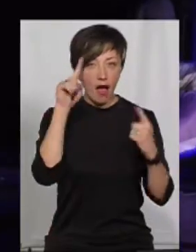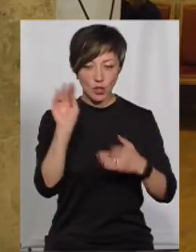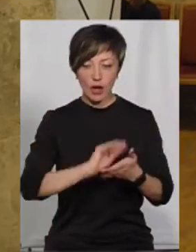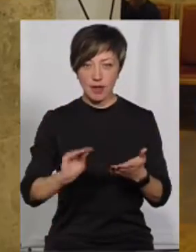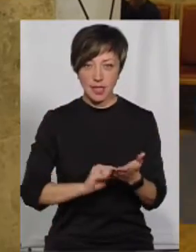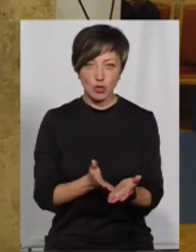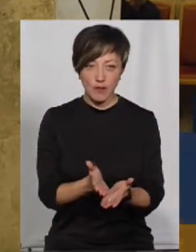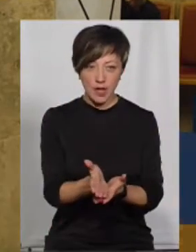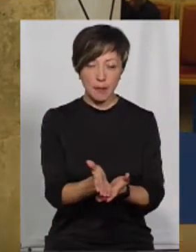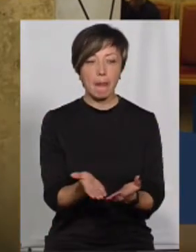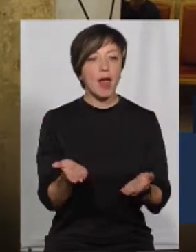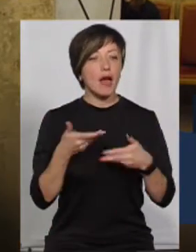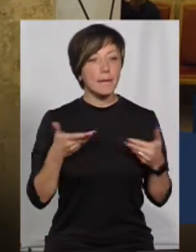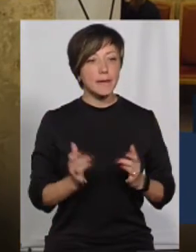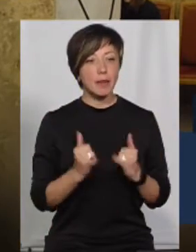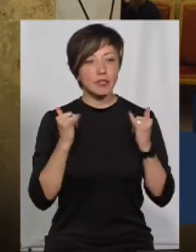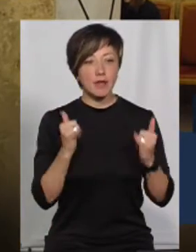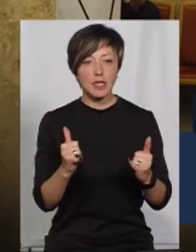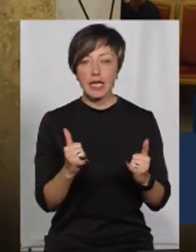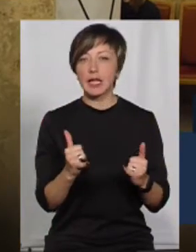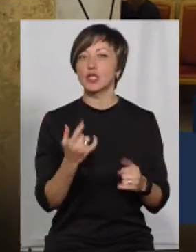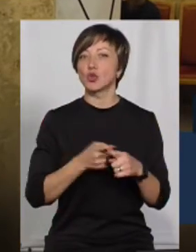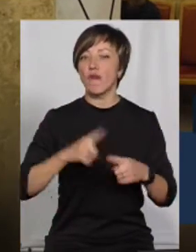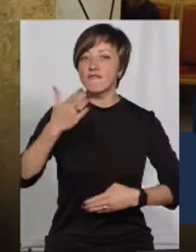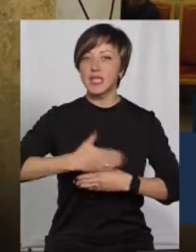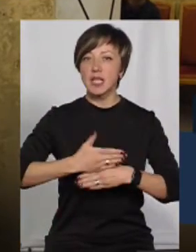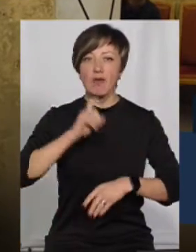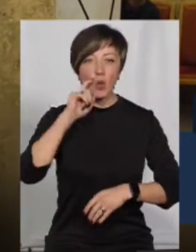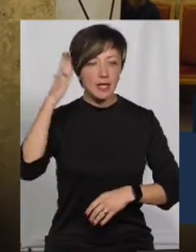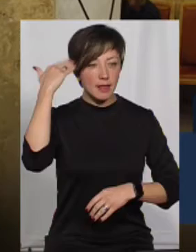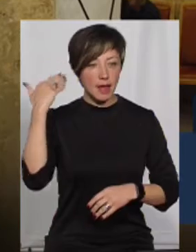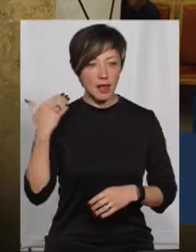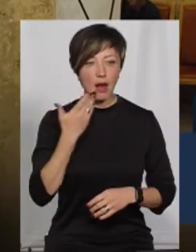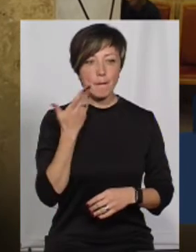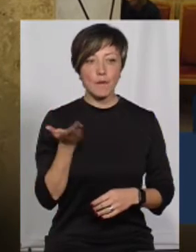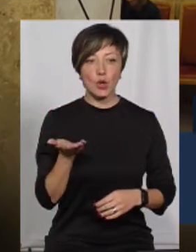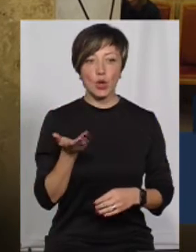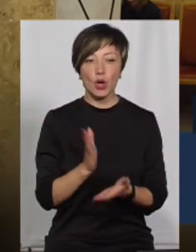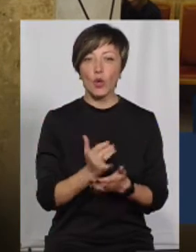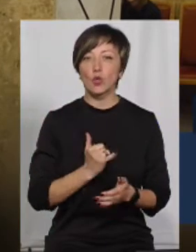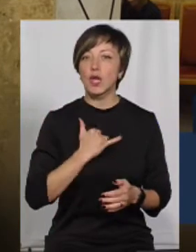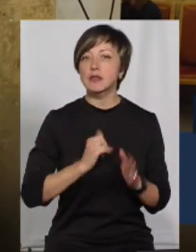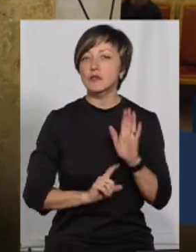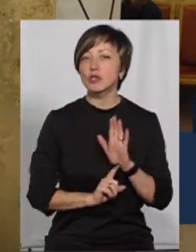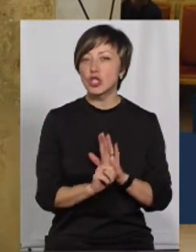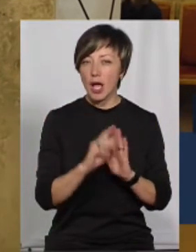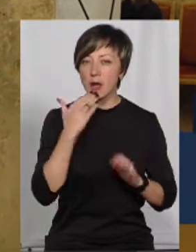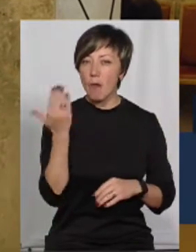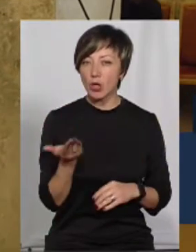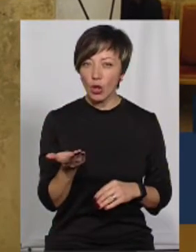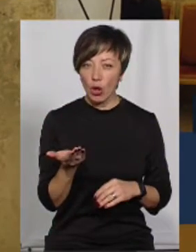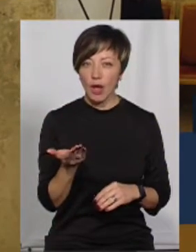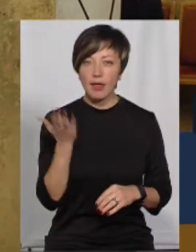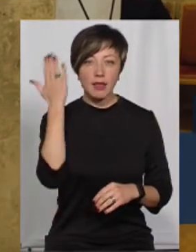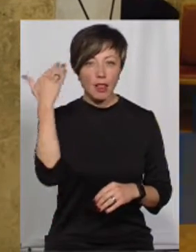сценічної версії. Ми посвятили цю виставу кримським татарам, і саме монолог, який є у автора, у нас починається монолог